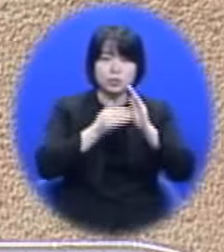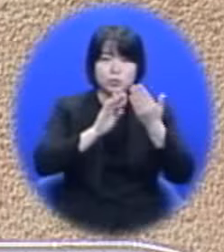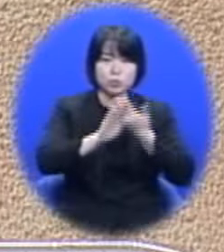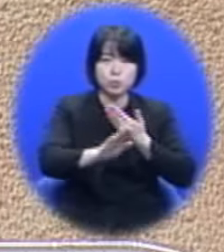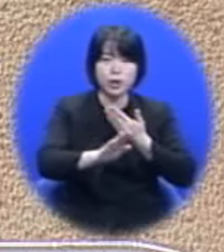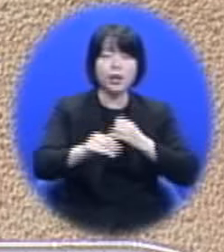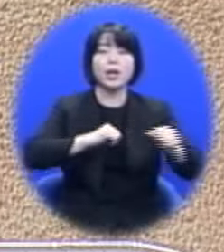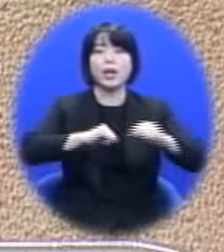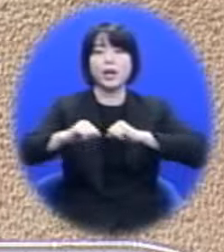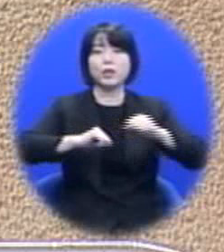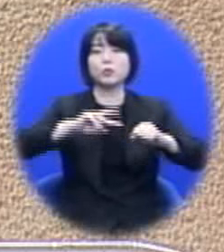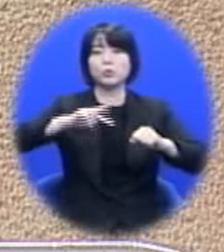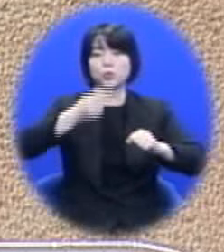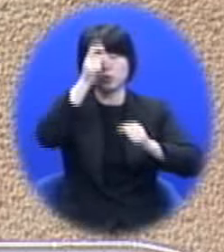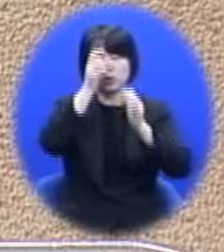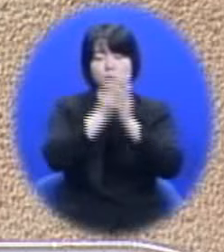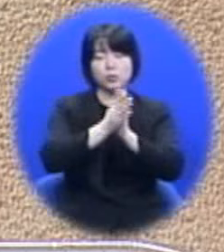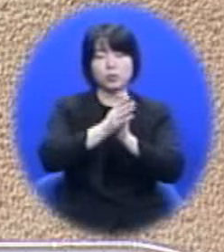되는 거예요.